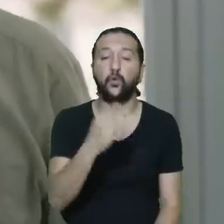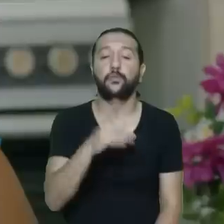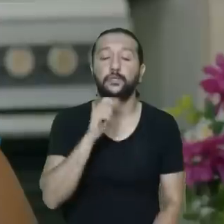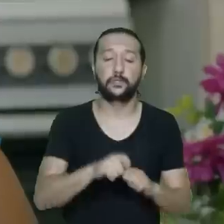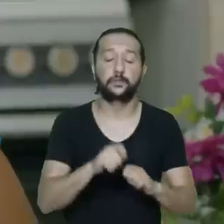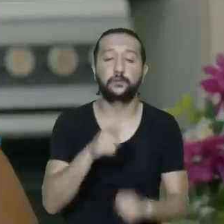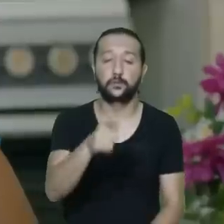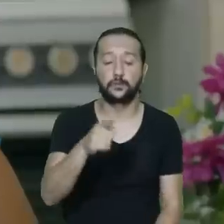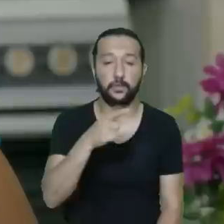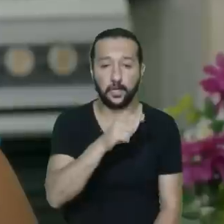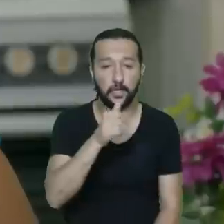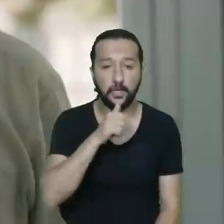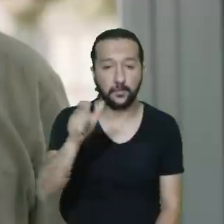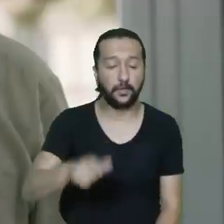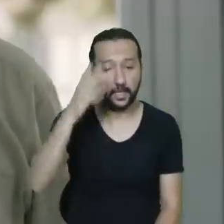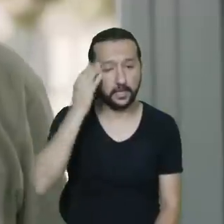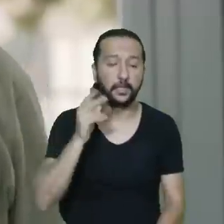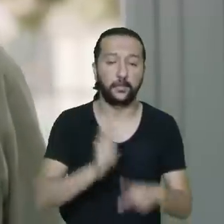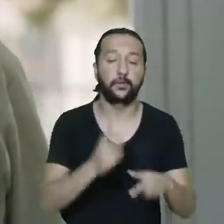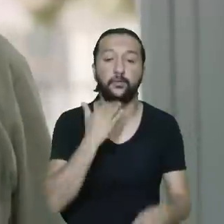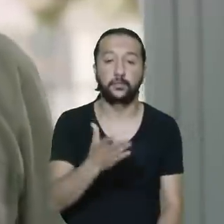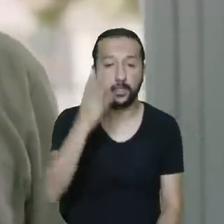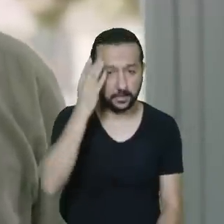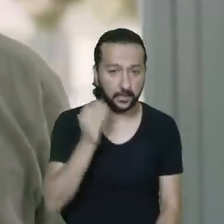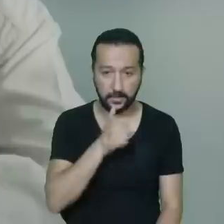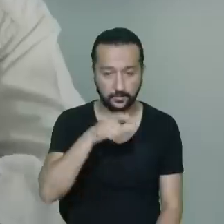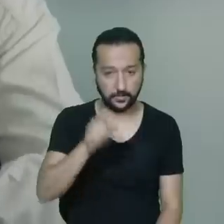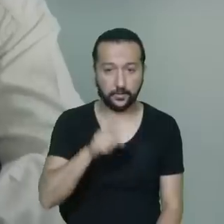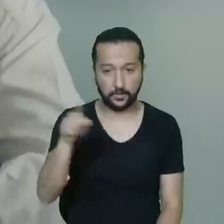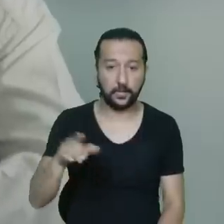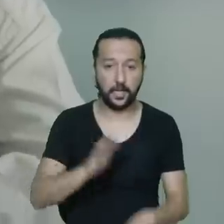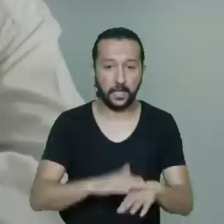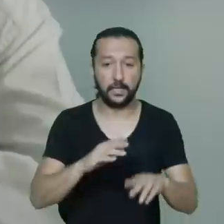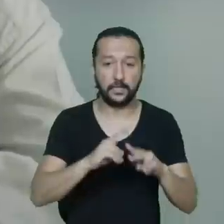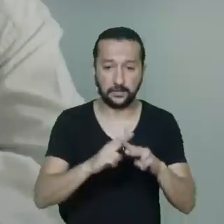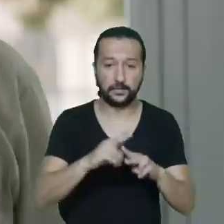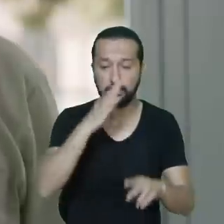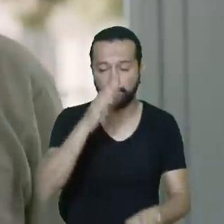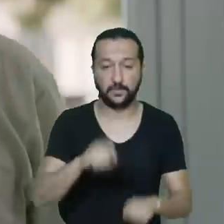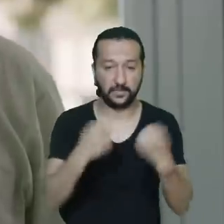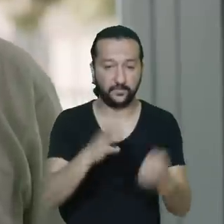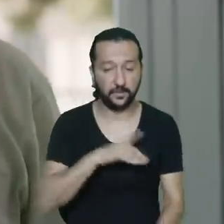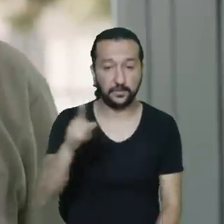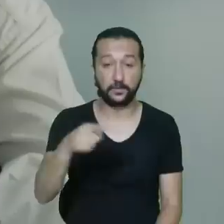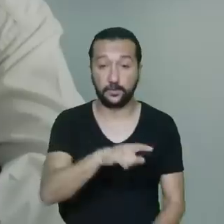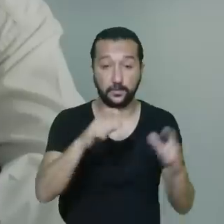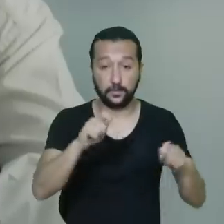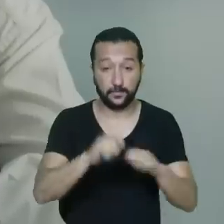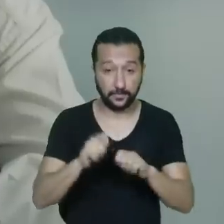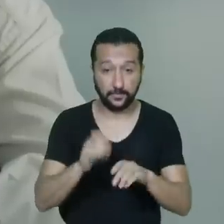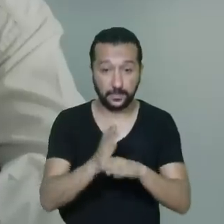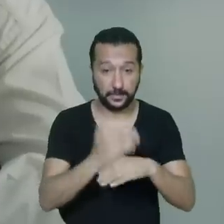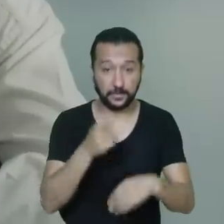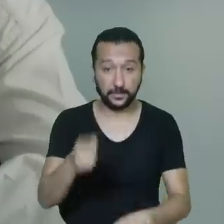iş. Adamlar yine anlala. Anlala adamlar. Ellerinde far parçalığa var. O farın